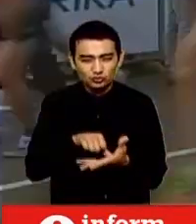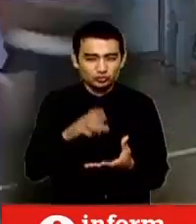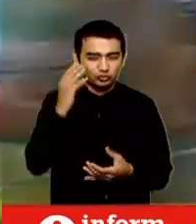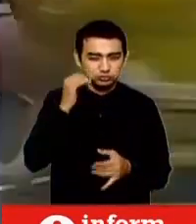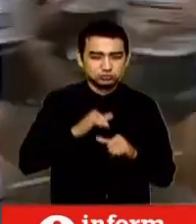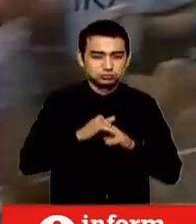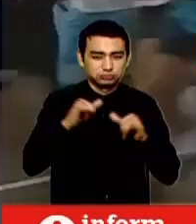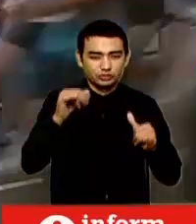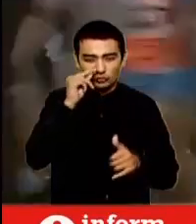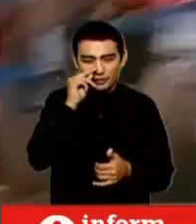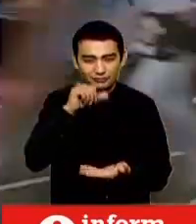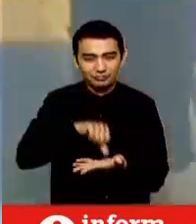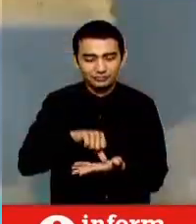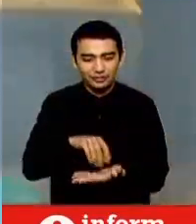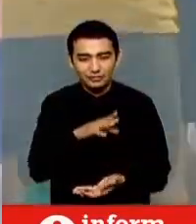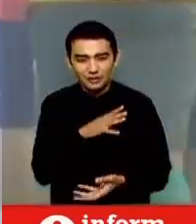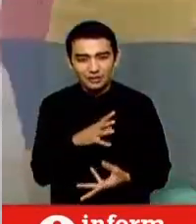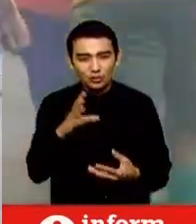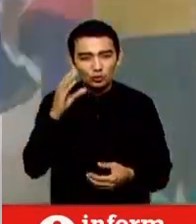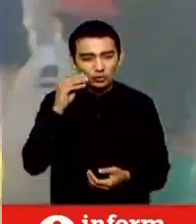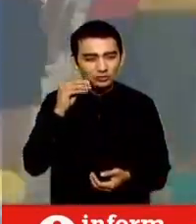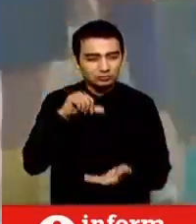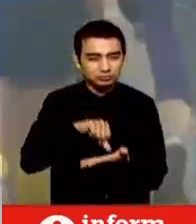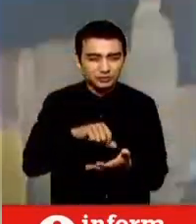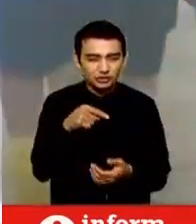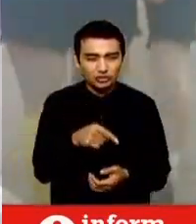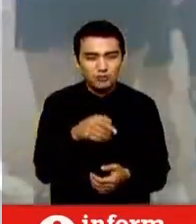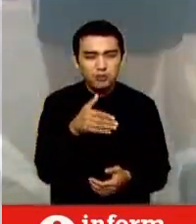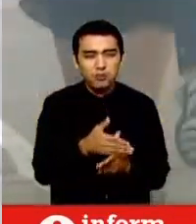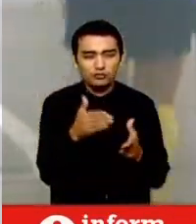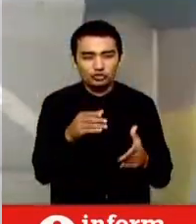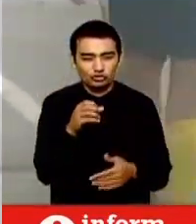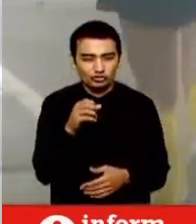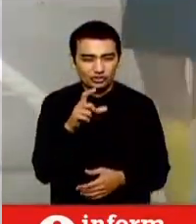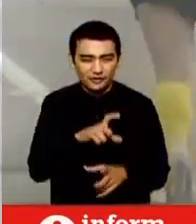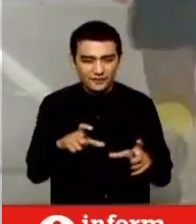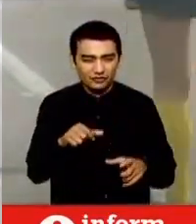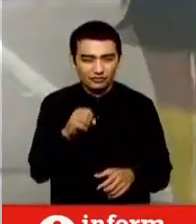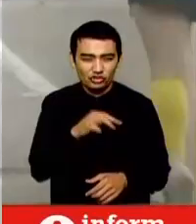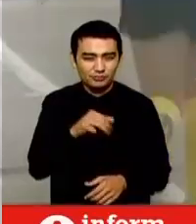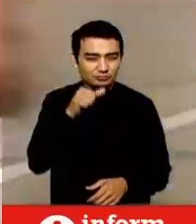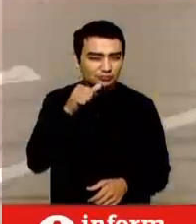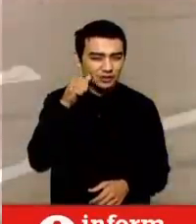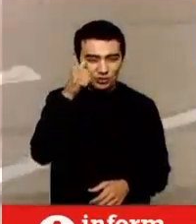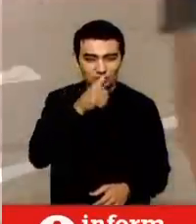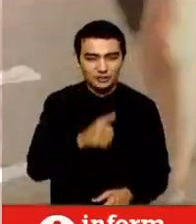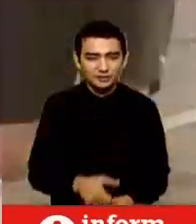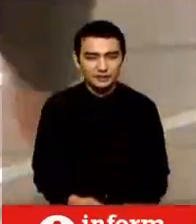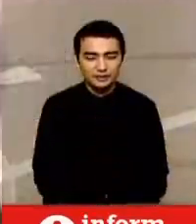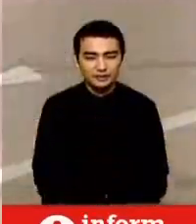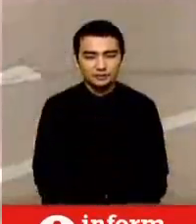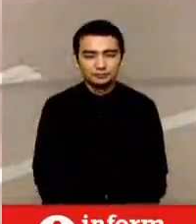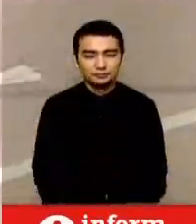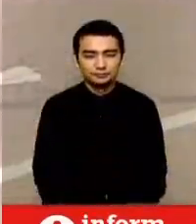так в шымкентском марафоне в этот раз приняла участие на тысячу человек больше чем годом ранее Анастасия Новикова